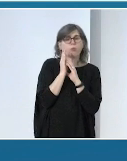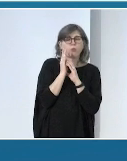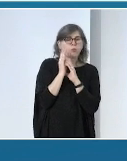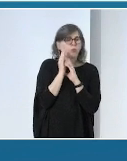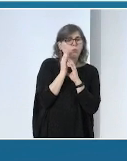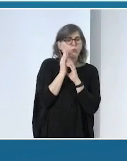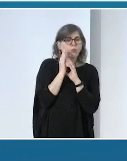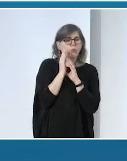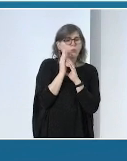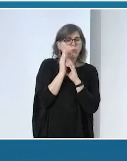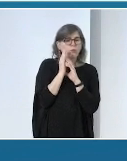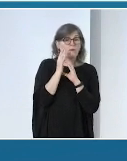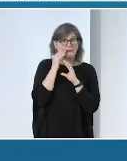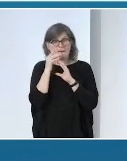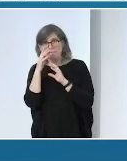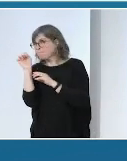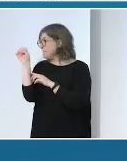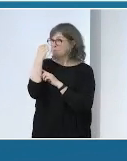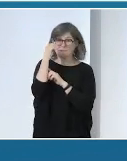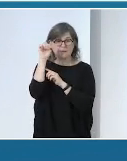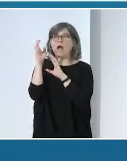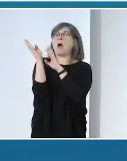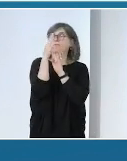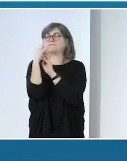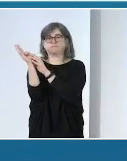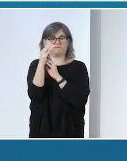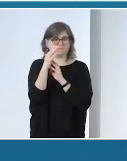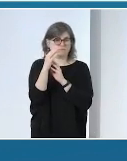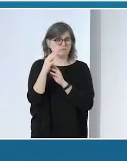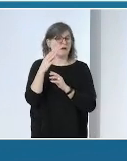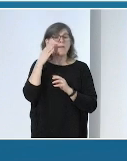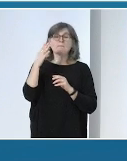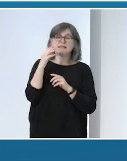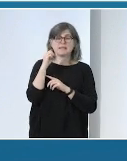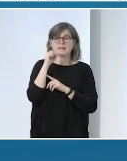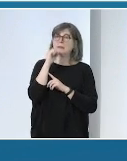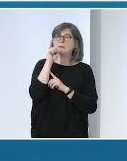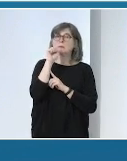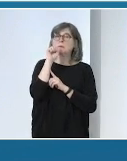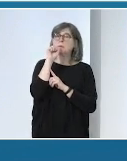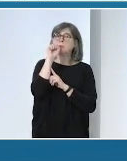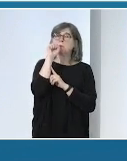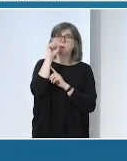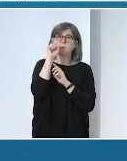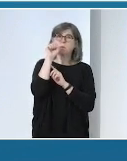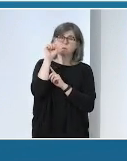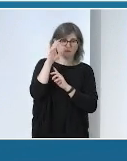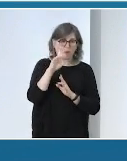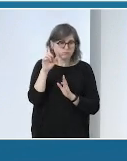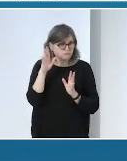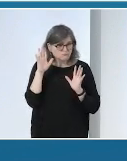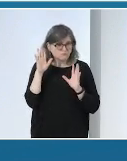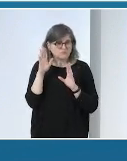vestibulaire, si c'est une vitesse constante, l'appareil vestibulaire ne fonctionne pas. C'est vraiment